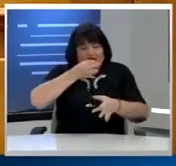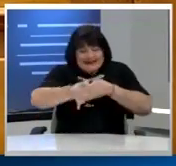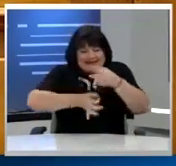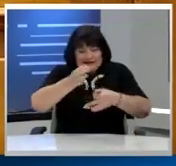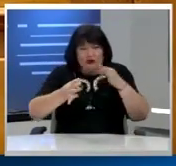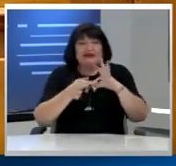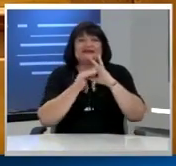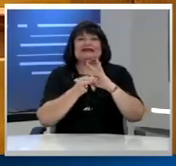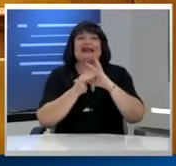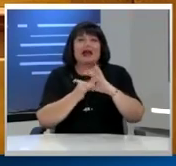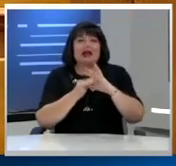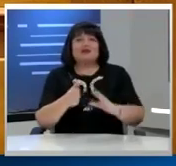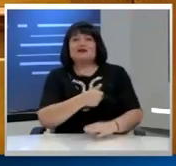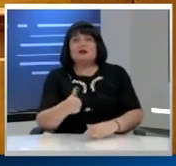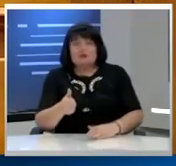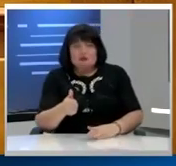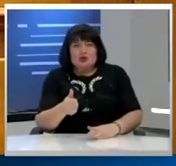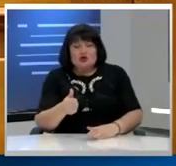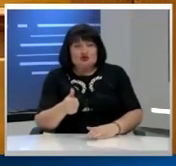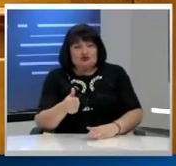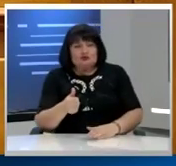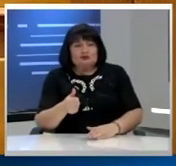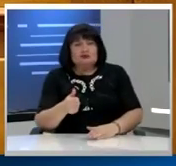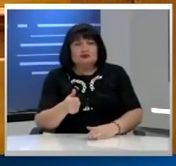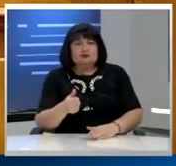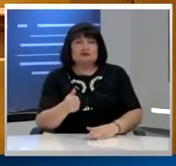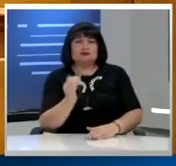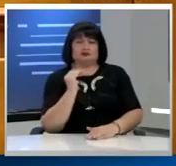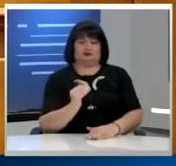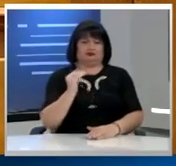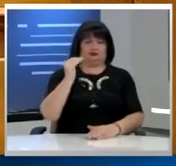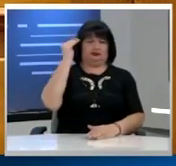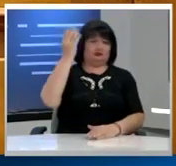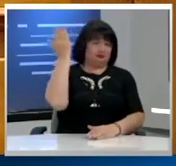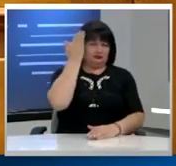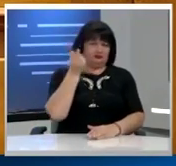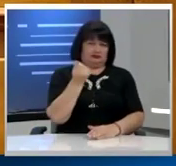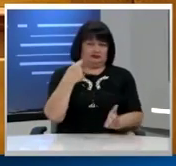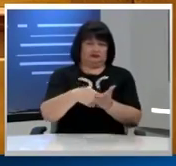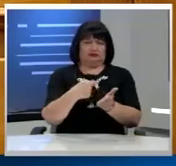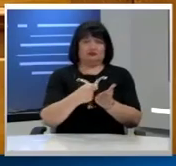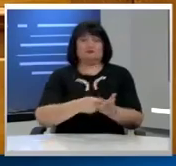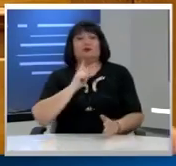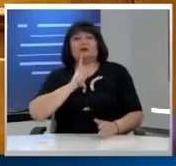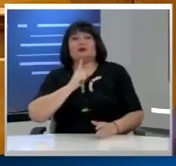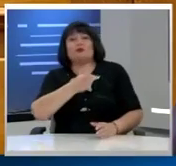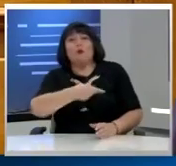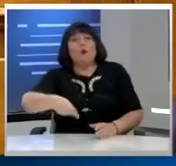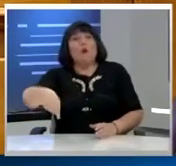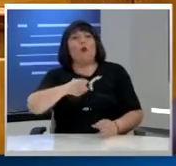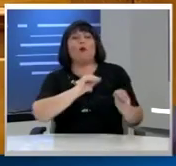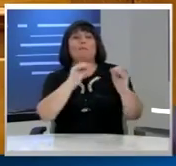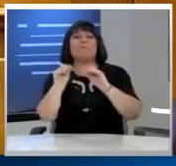συνεργάτες κατατάσσονταν σε προχωρημένα μισθολογικά κλιμάκια. Με τις προτινόμενες διατάξεις, πλέον όλοι οι